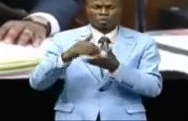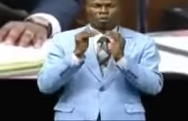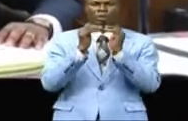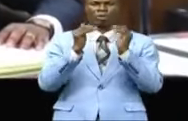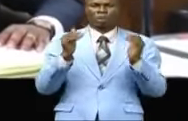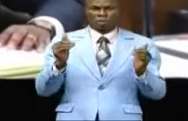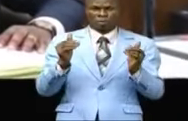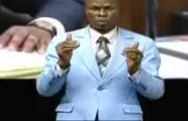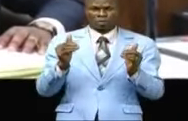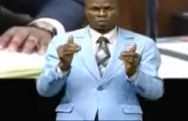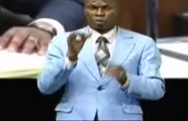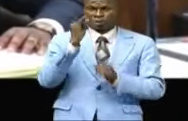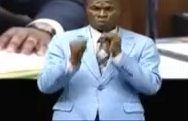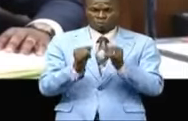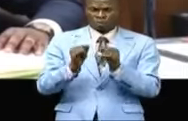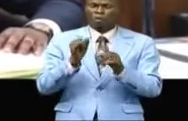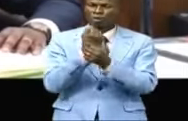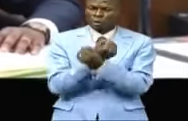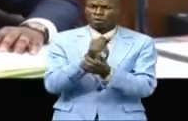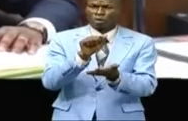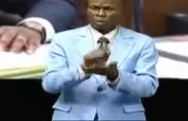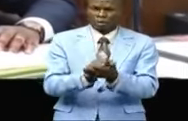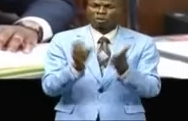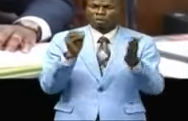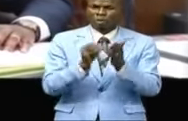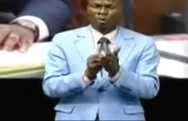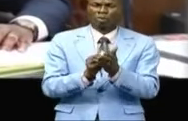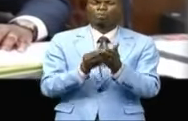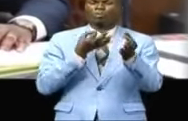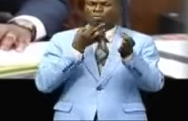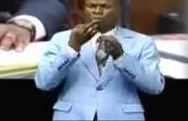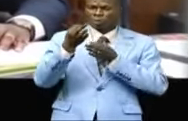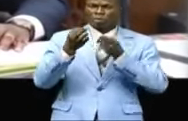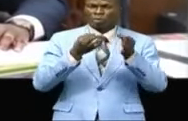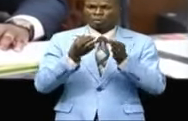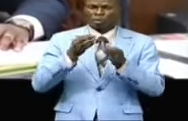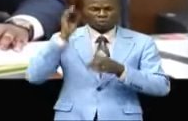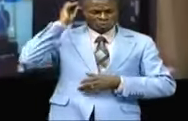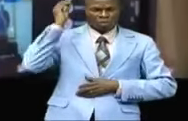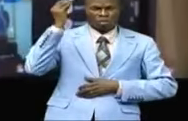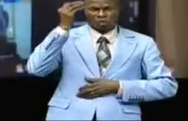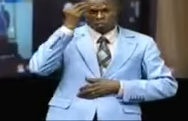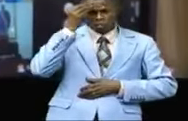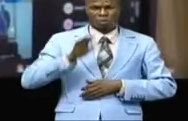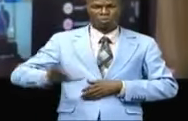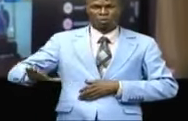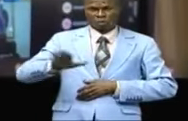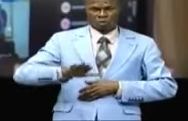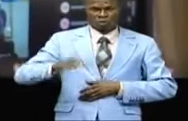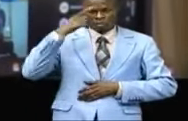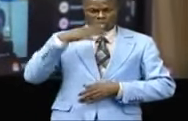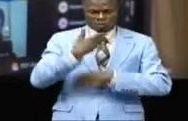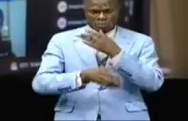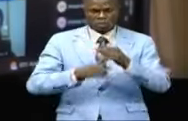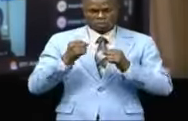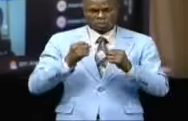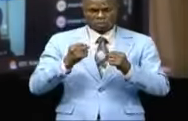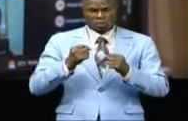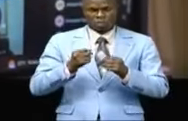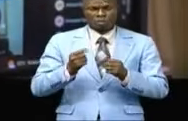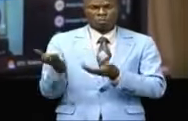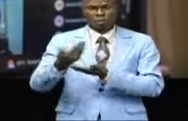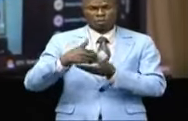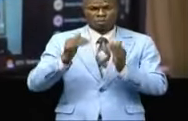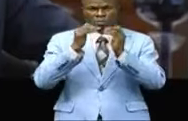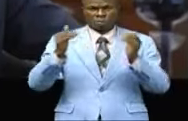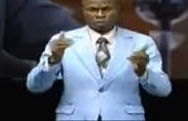paix si elles sont appliquées. Il a également exprimé la reconnaissance de la nation pour les efforts inlassables pour le retour de la